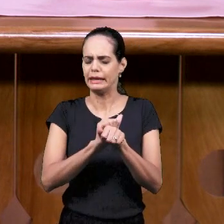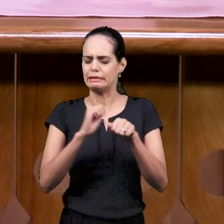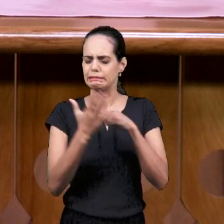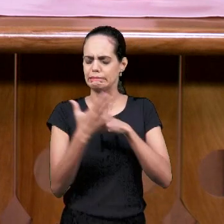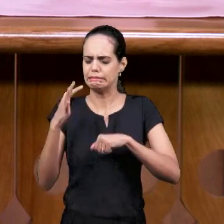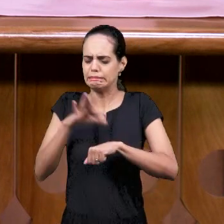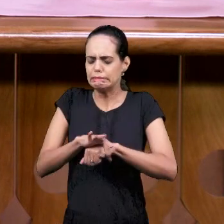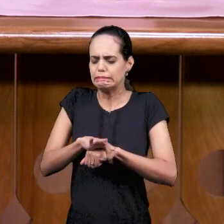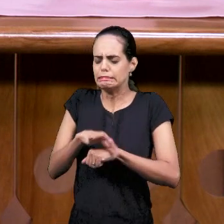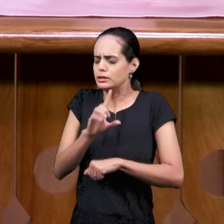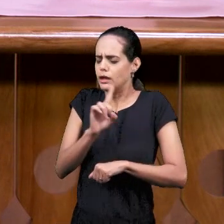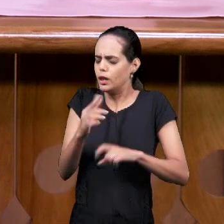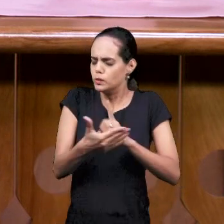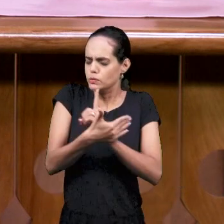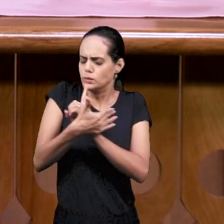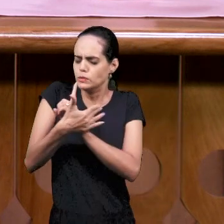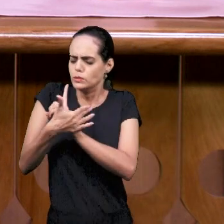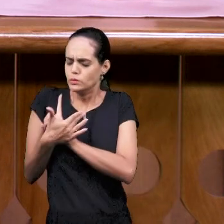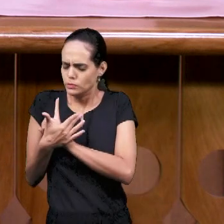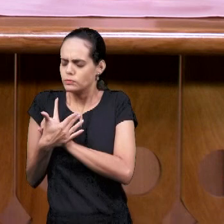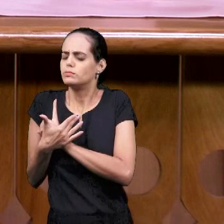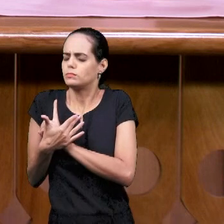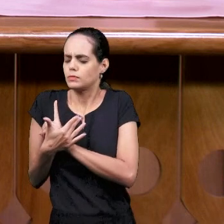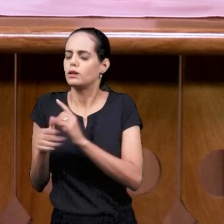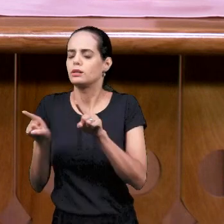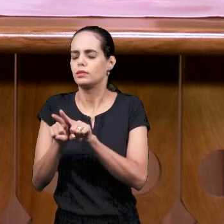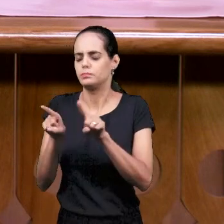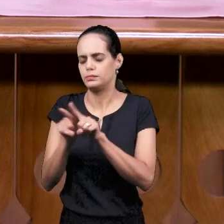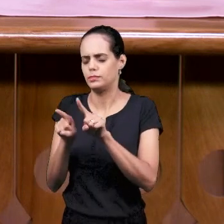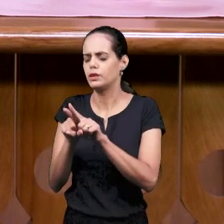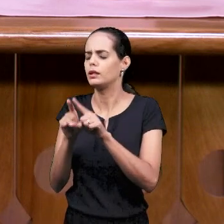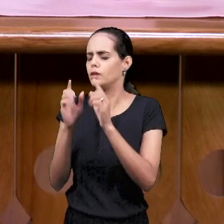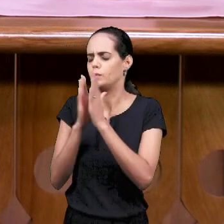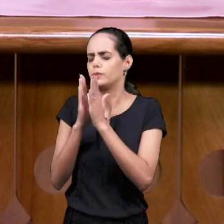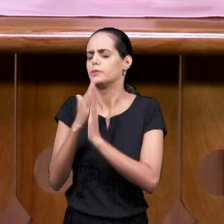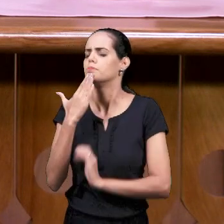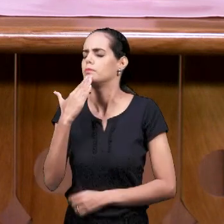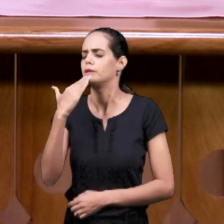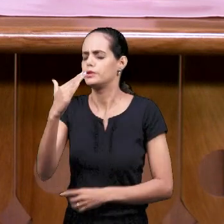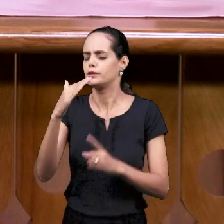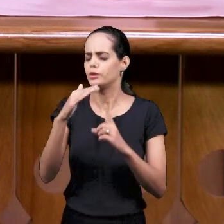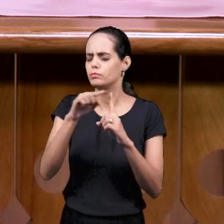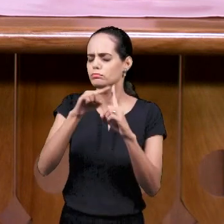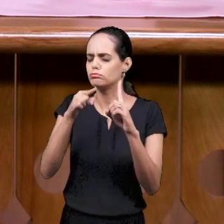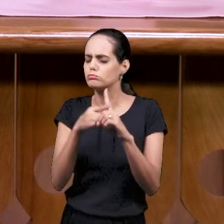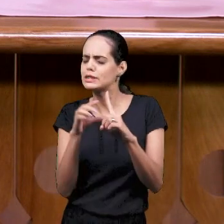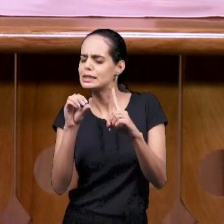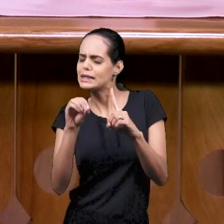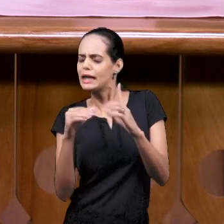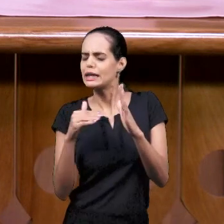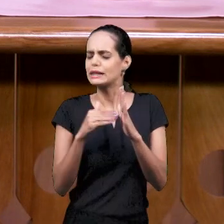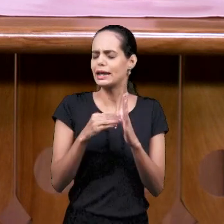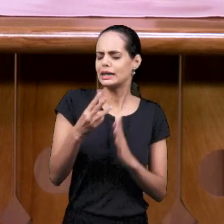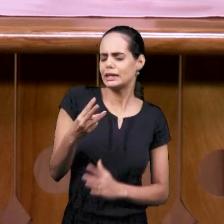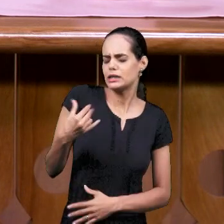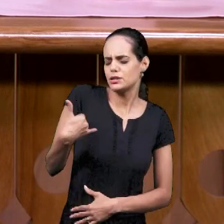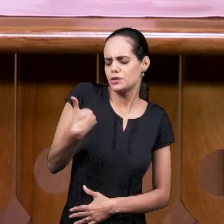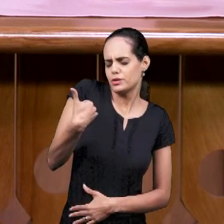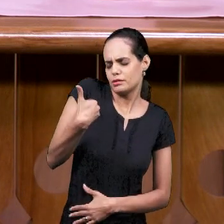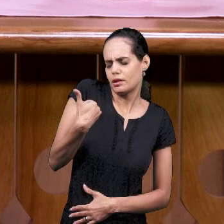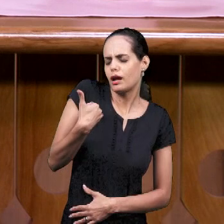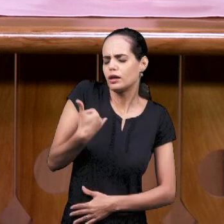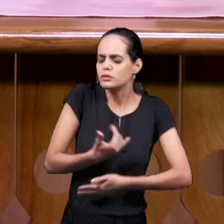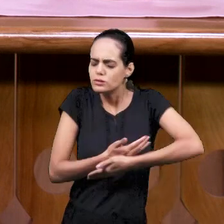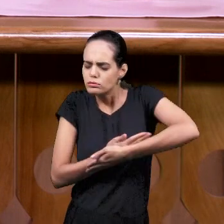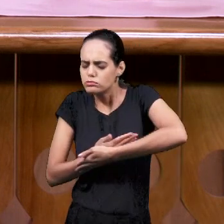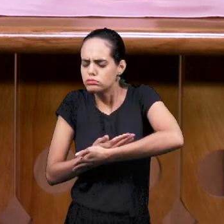toute contamination de la pandémie. Nous prions, demandons pour les enfants aussi de 0 à 3 ans d'âge qui sont dans les